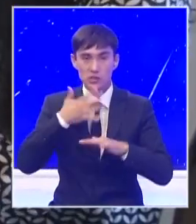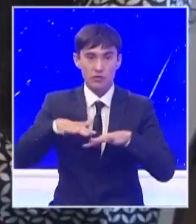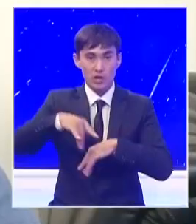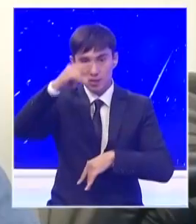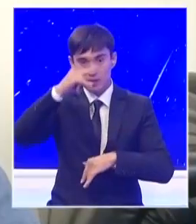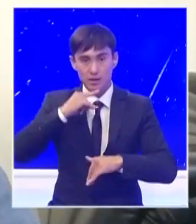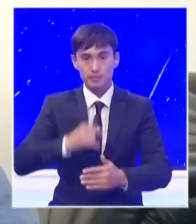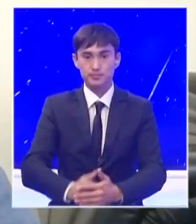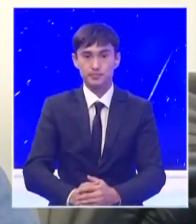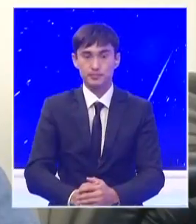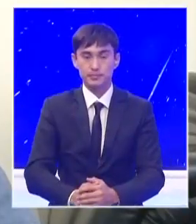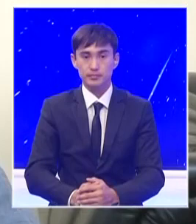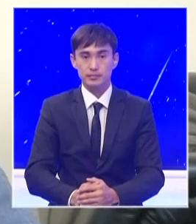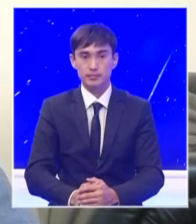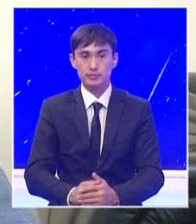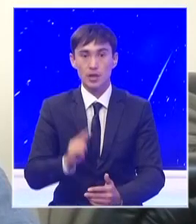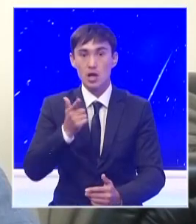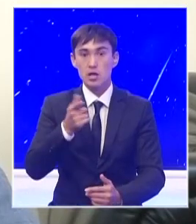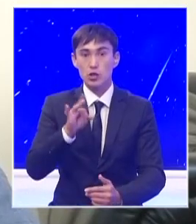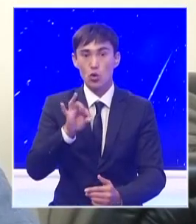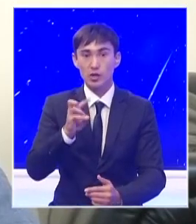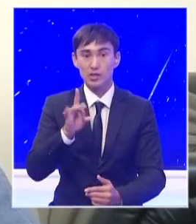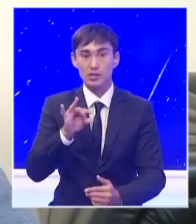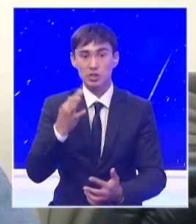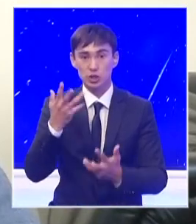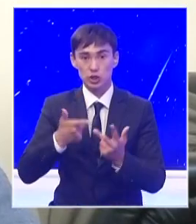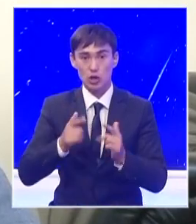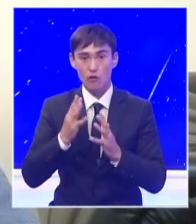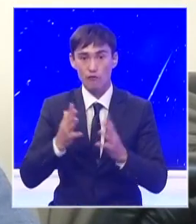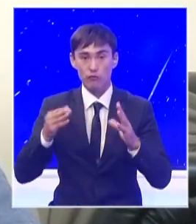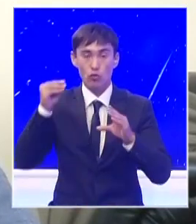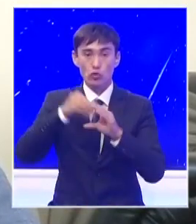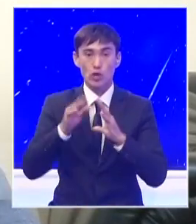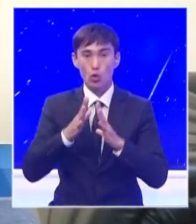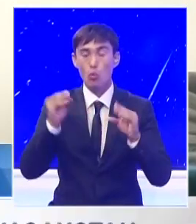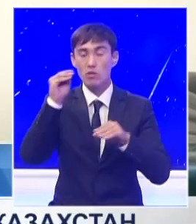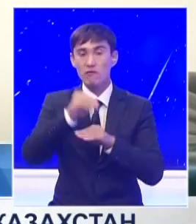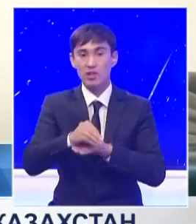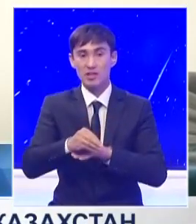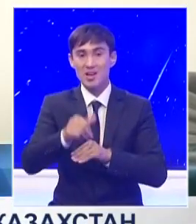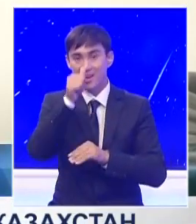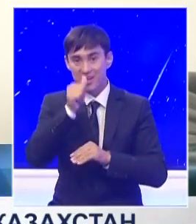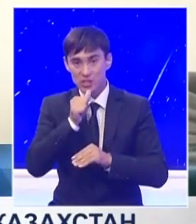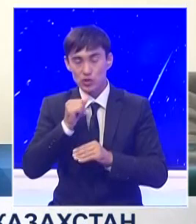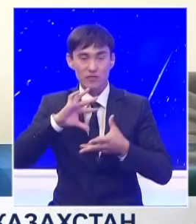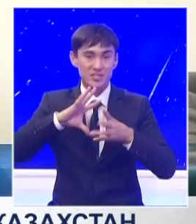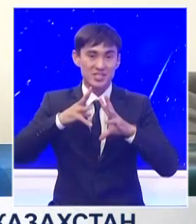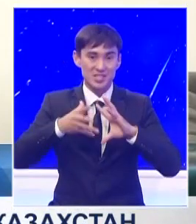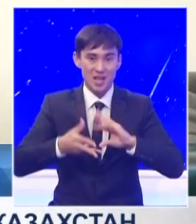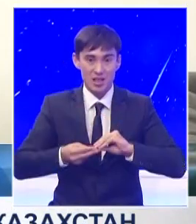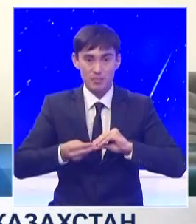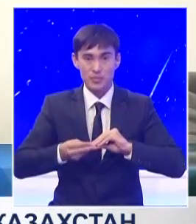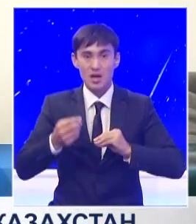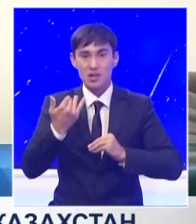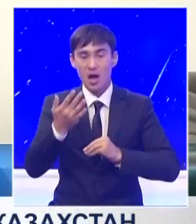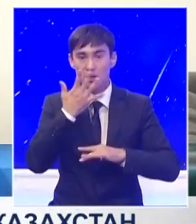Казахстана. Георгий Константинович, я считаю, вносит огромный вклад не только в греческую, но и в целом